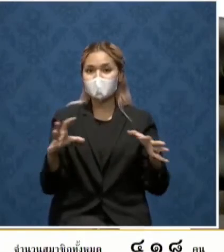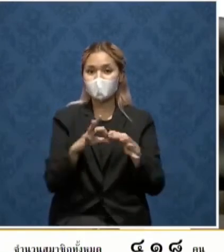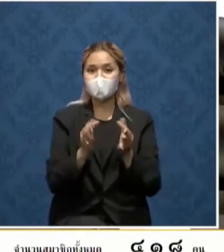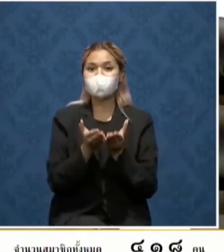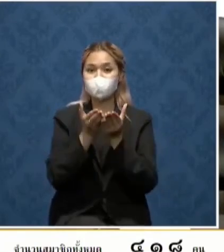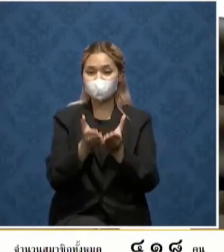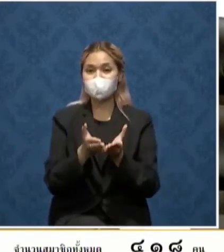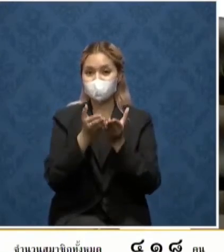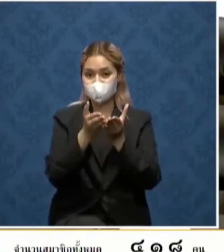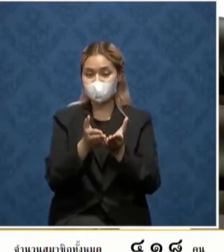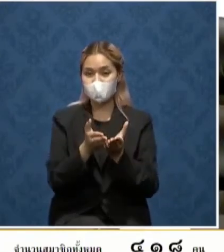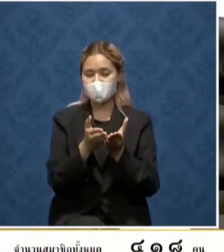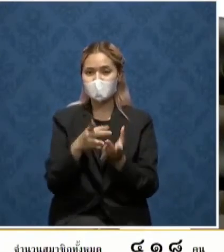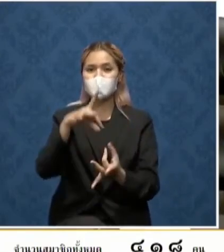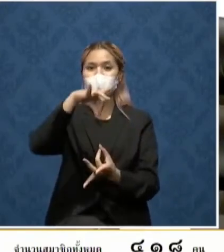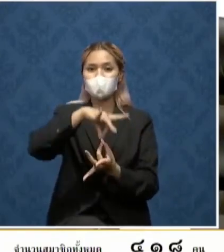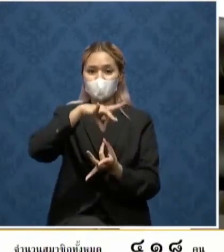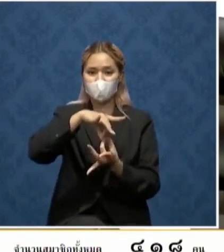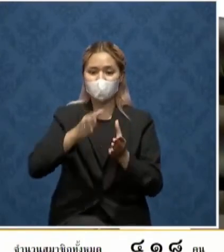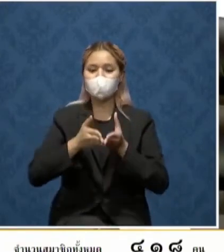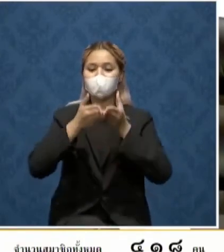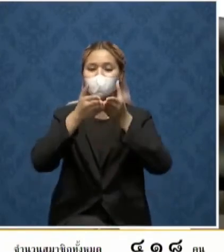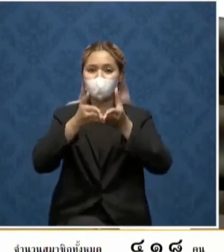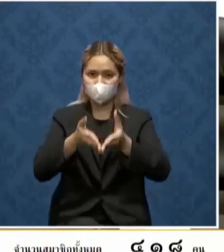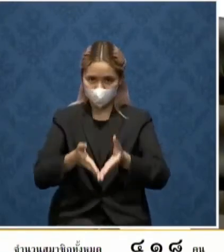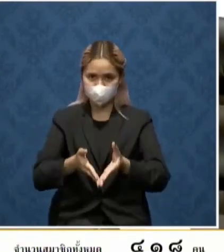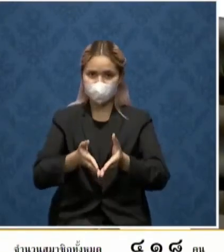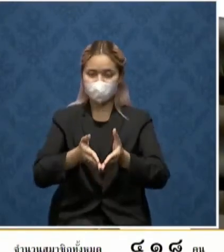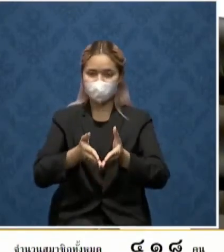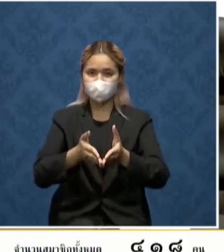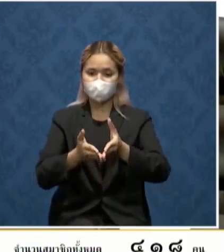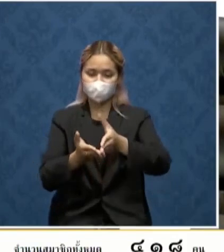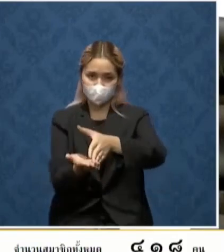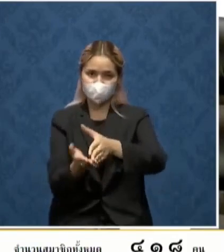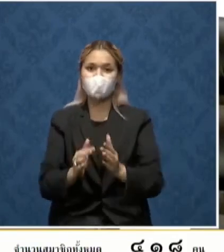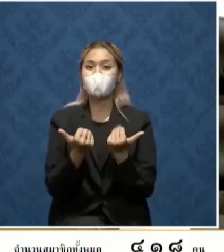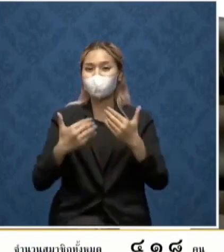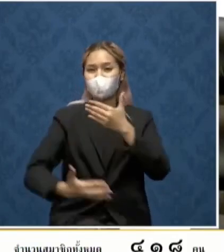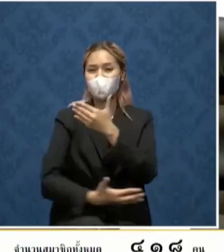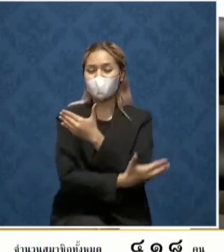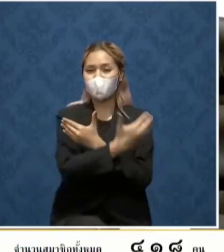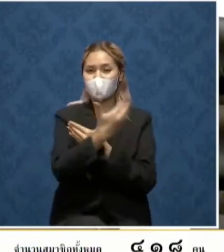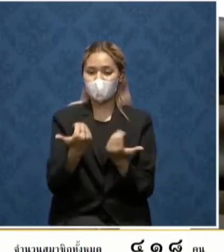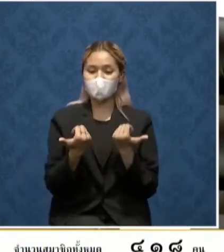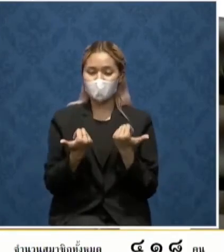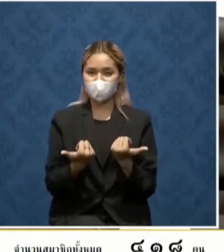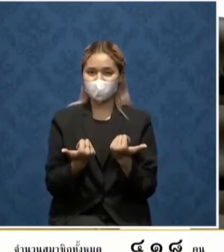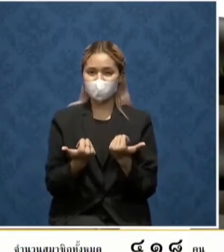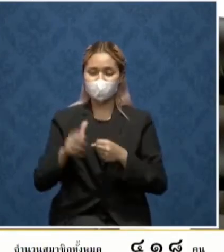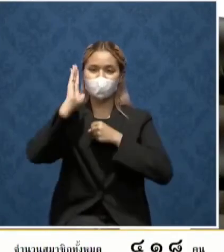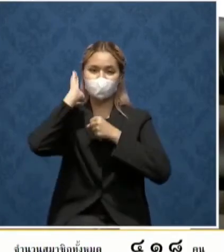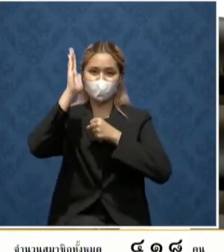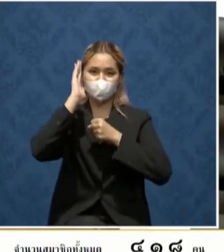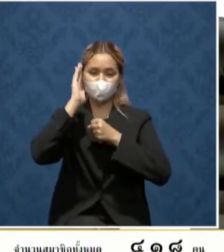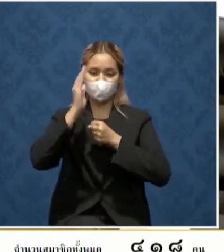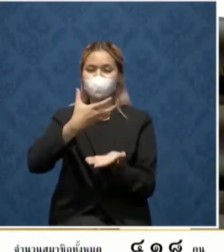ือหลวงสกโขทาย ที่อับปางล incorporก็ต้องขอโาสต้ชเสเวลา ใชวงตนท